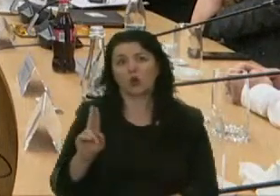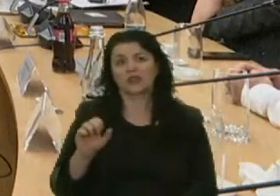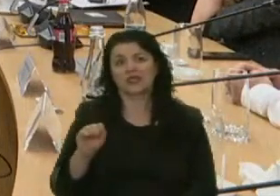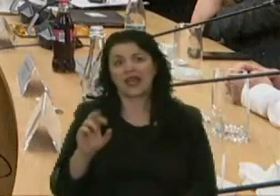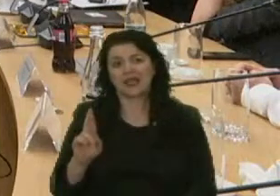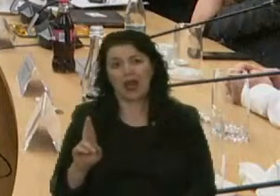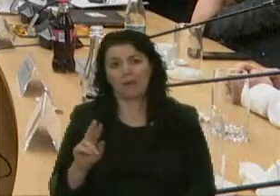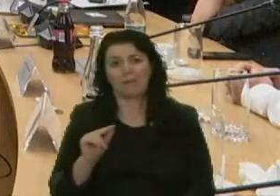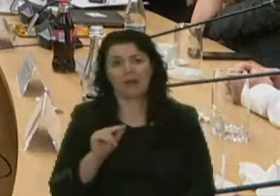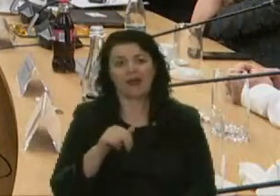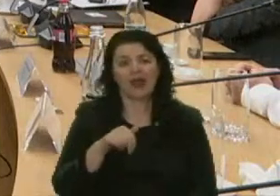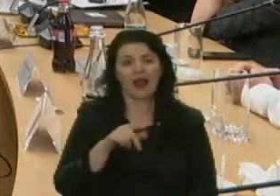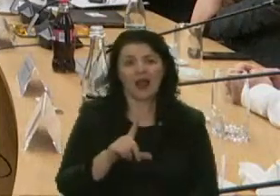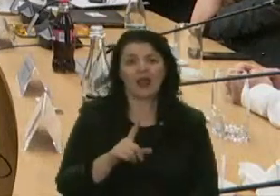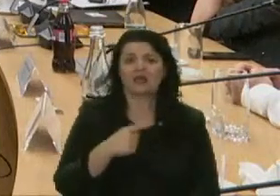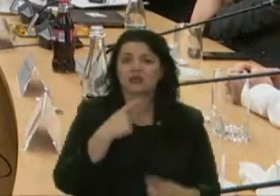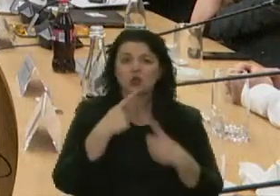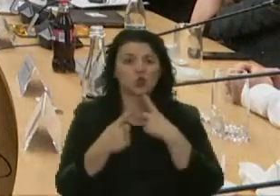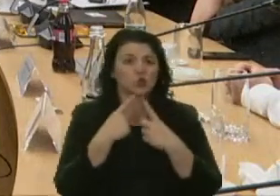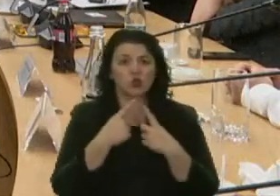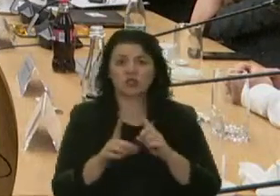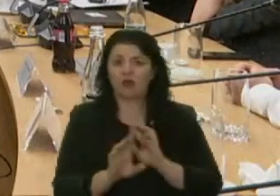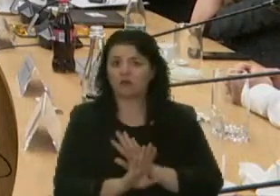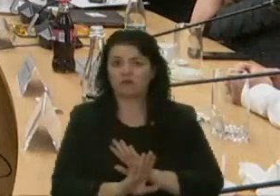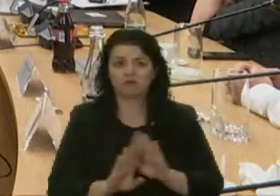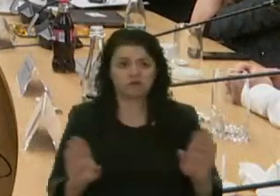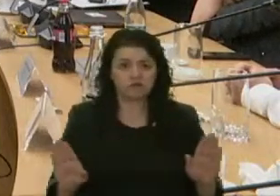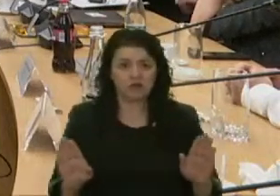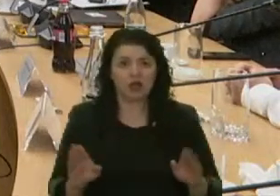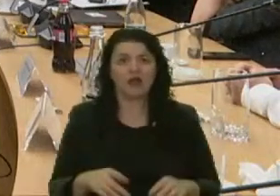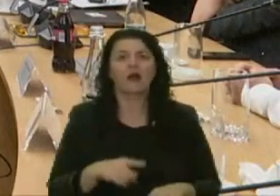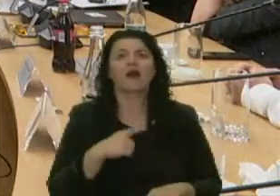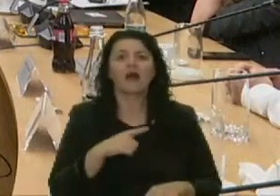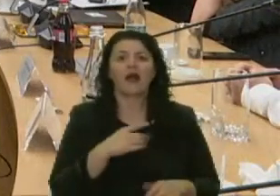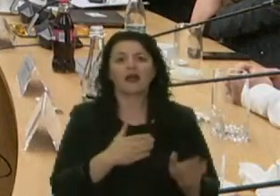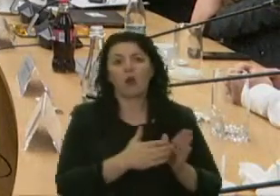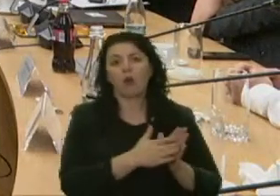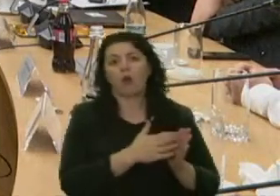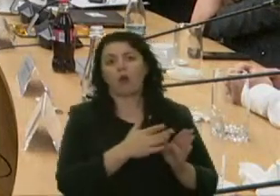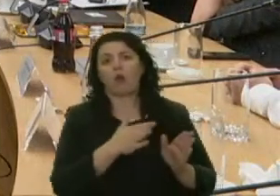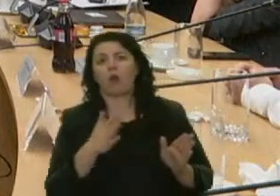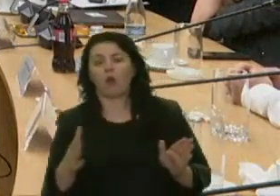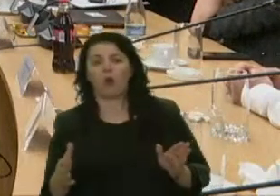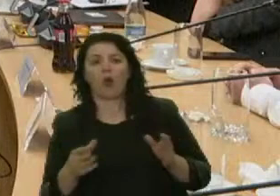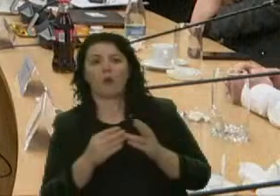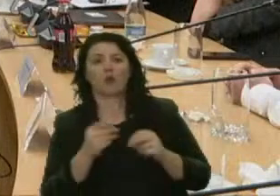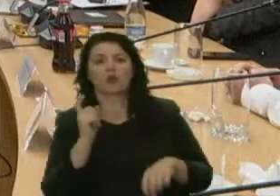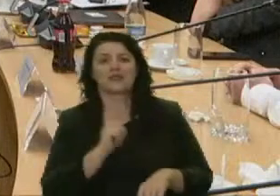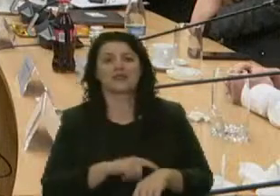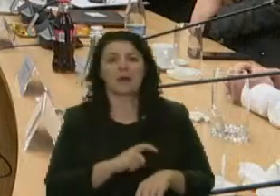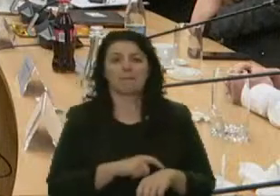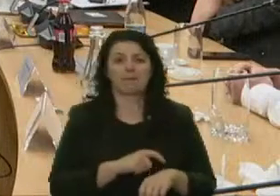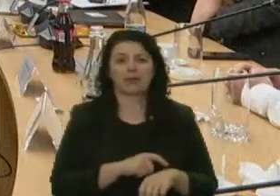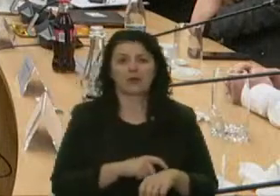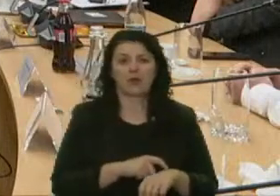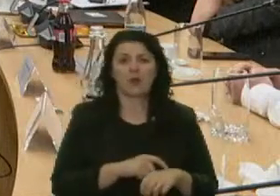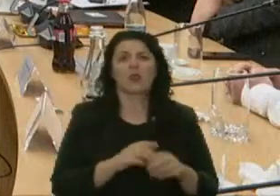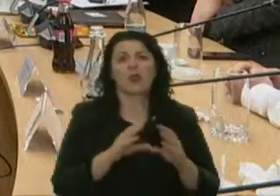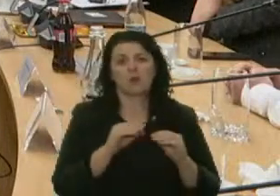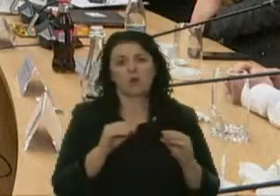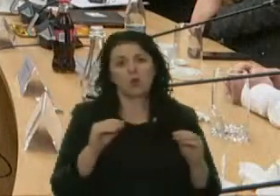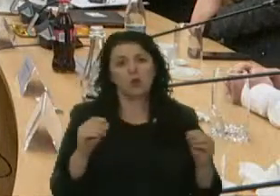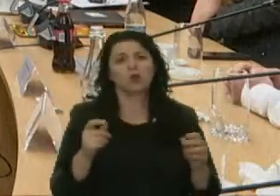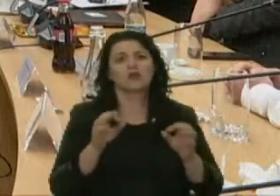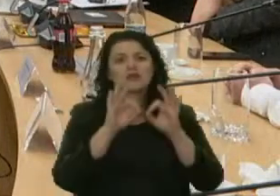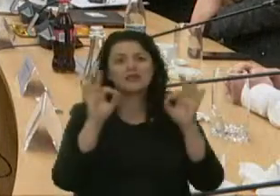așa mai departe este subiectul acestei discuții care există de mult mai mult timp și a fost purtate prin nenumărate